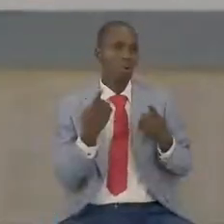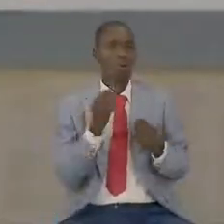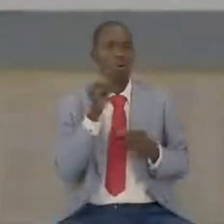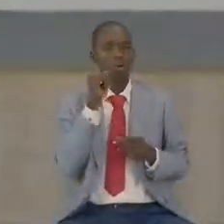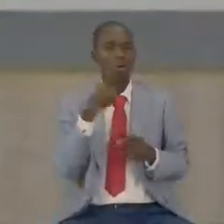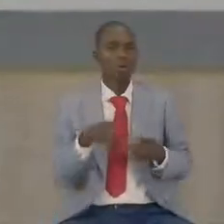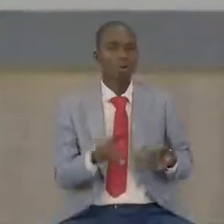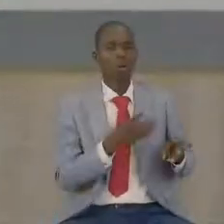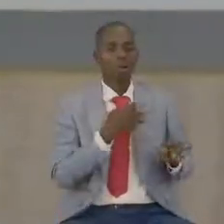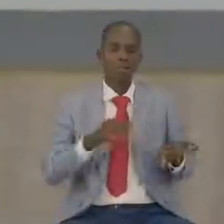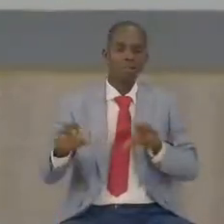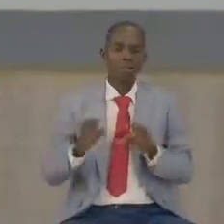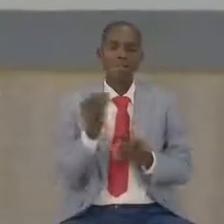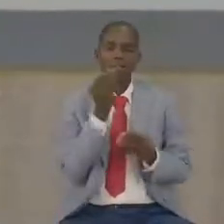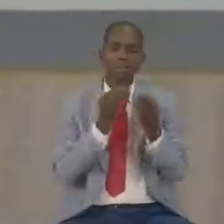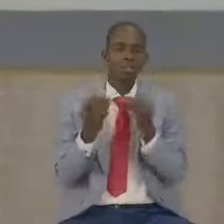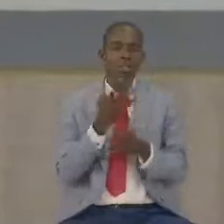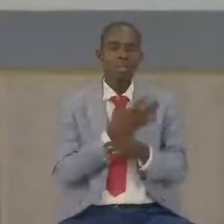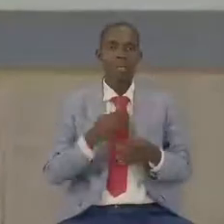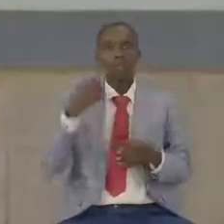mangea et son visage ne fut plus le même.